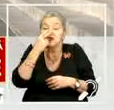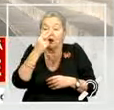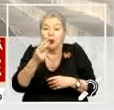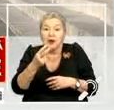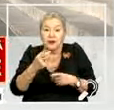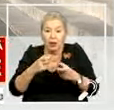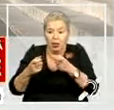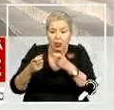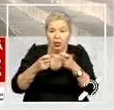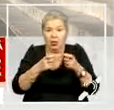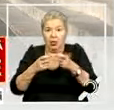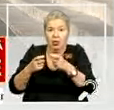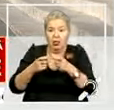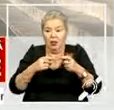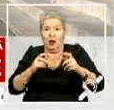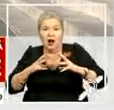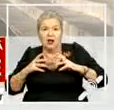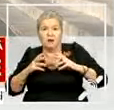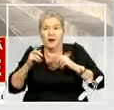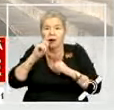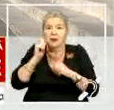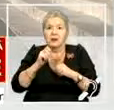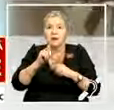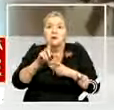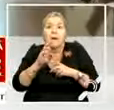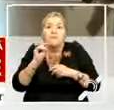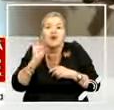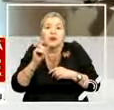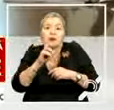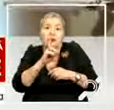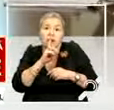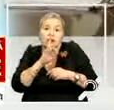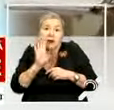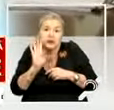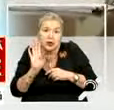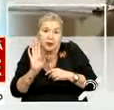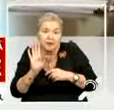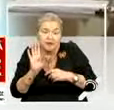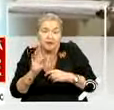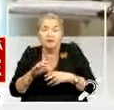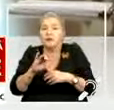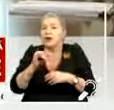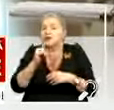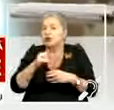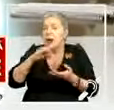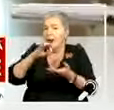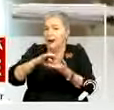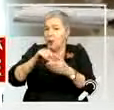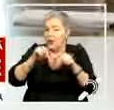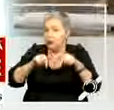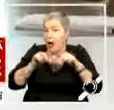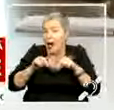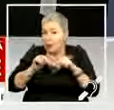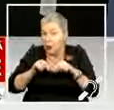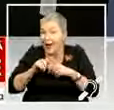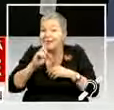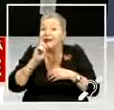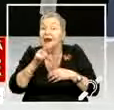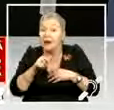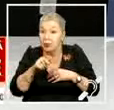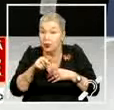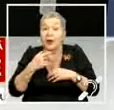acest duel, tace, nu mediază conflictul așa cum ne-am fi așteptat, iar în momentul de față ar trebui să